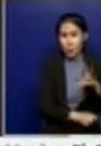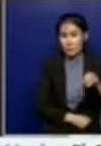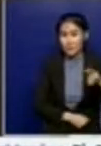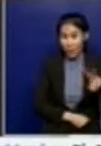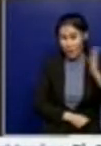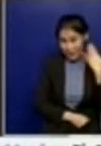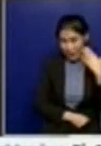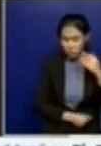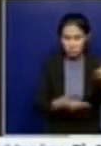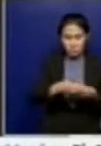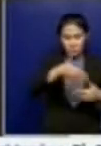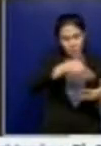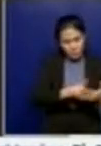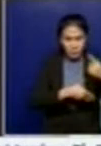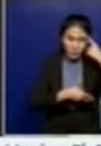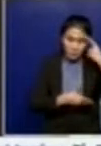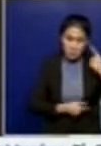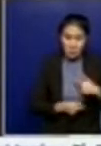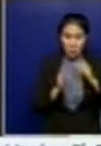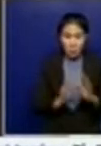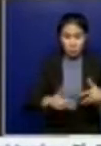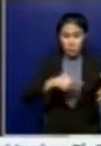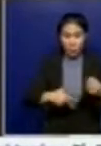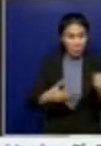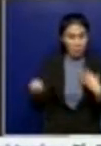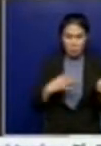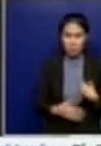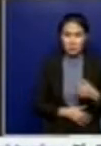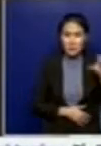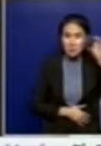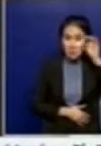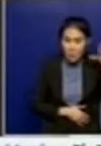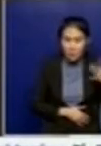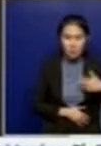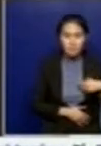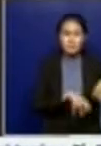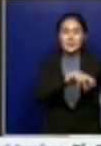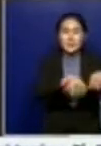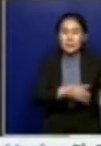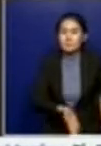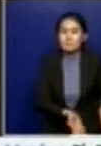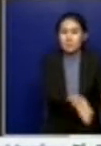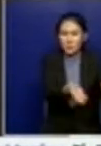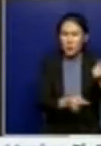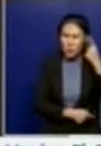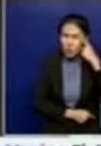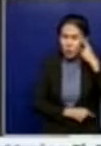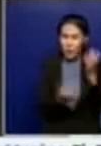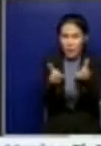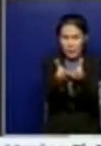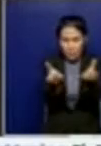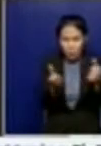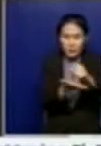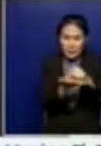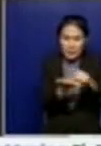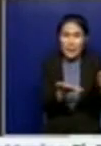ที่ต้องเดินหน้าต่อไม่ฟังเสียงนะครับก็เพราะอะไรครับก็เพราะรู้อยู่แล้วว่ารัฐธรรมนูญนี้ฉบับนี้เขียนมาเ